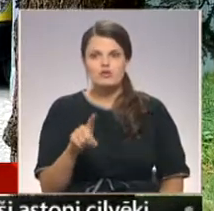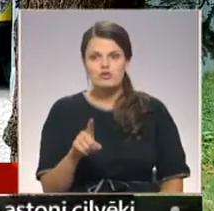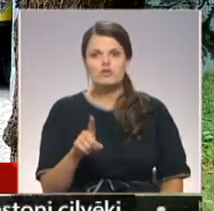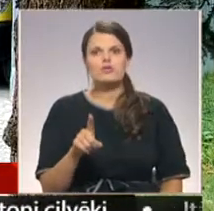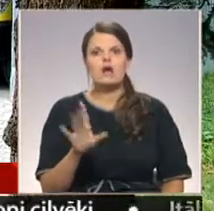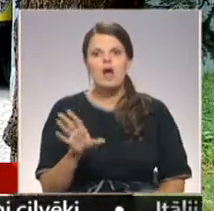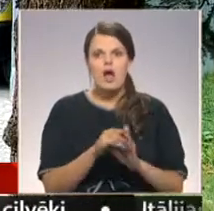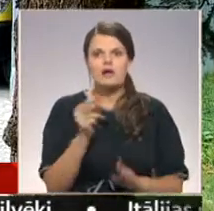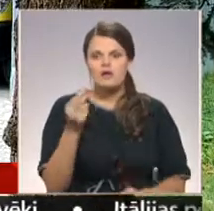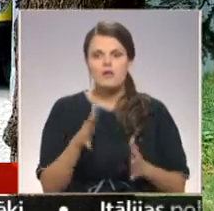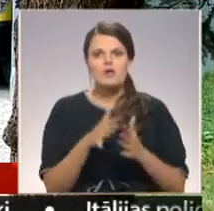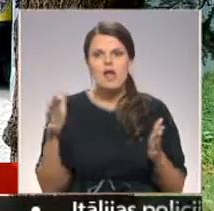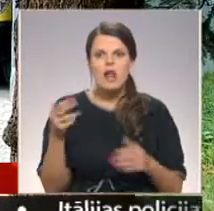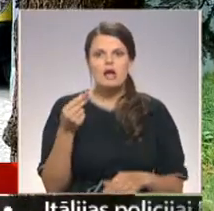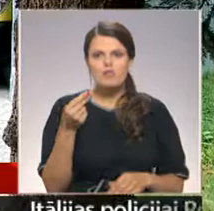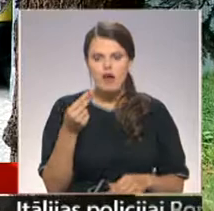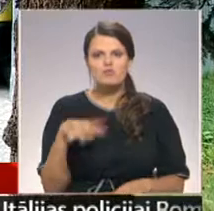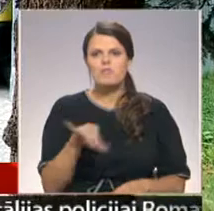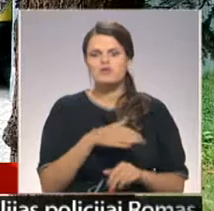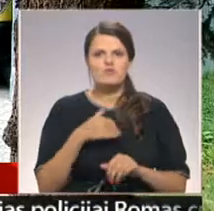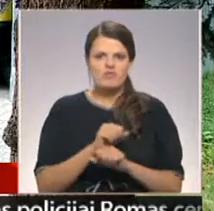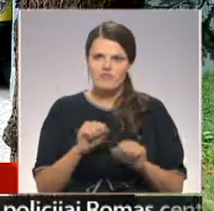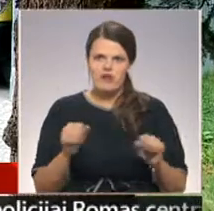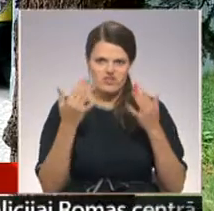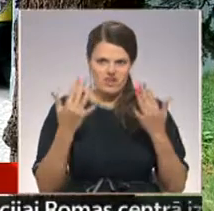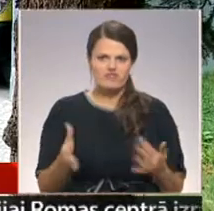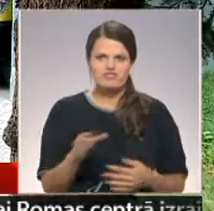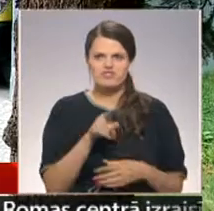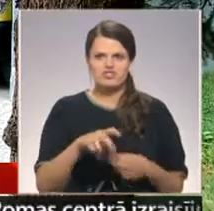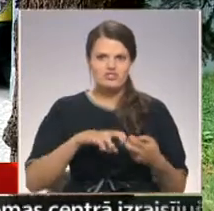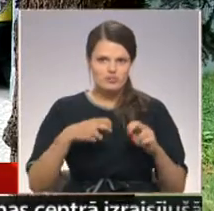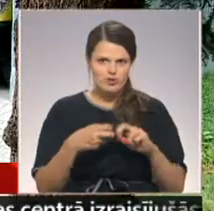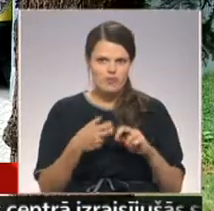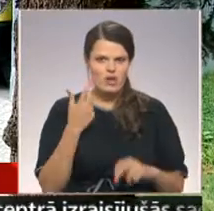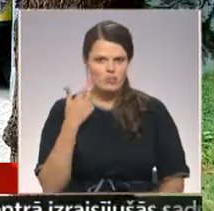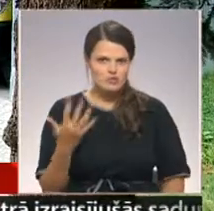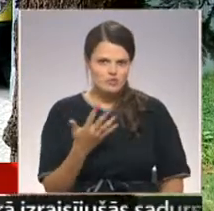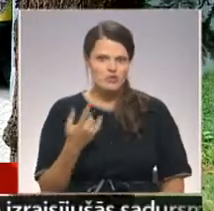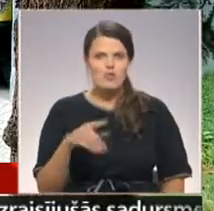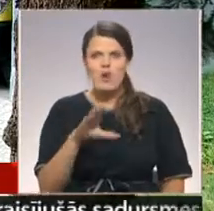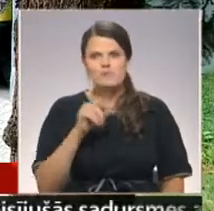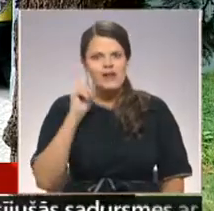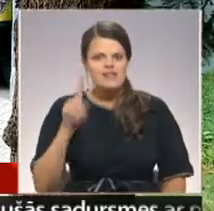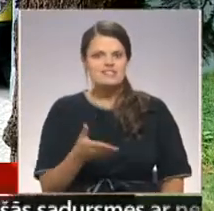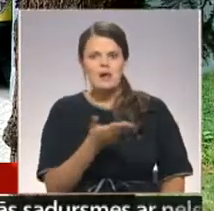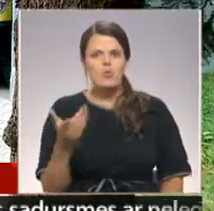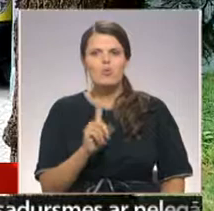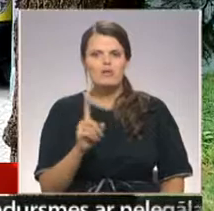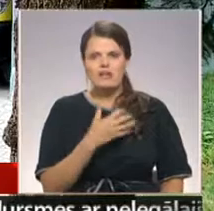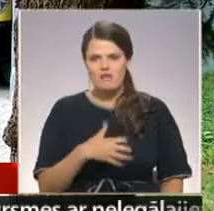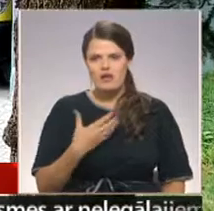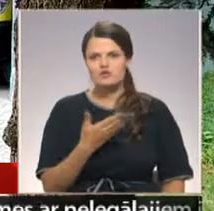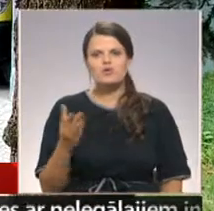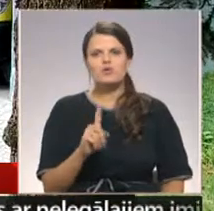Jo ar naudu, ar lielākām naudas summām mēs ļoti ātri atrisinātu visu šīs problēmas, es domāju. Jo mēs zinām, kur viņas ir vajadzīgas, kur